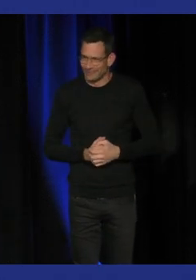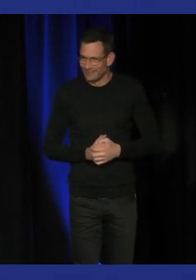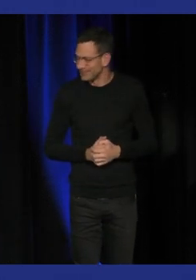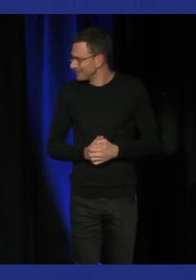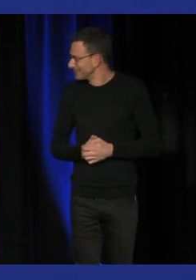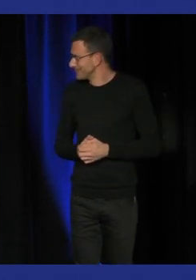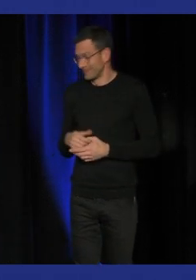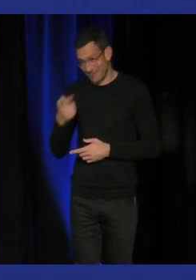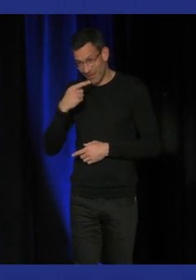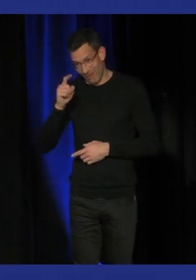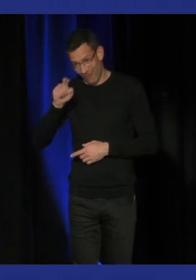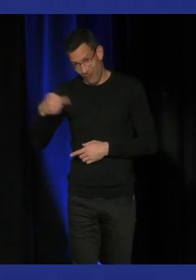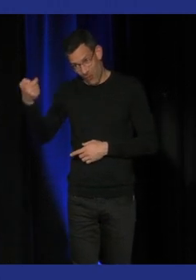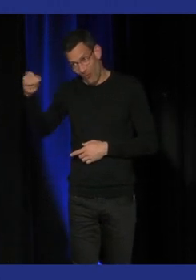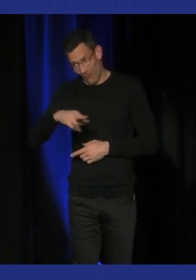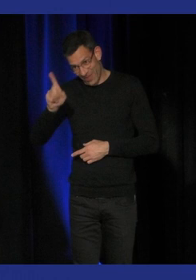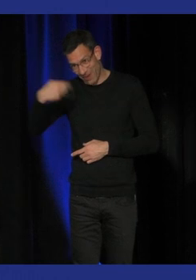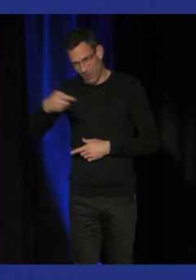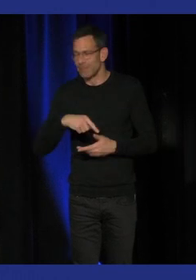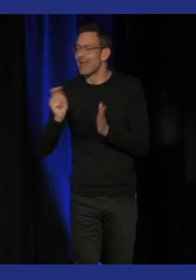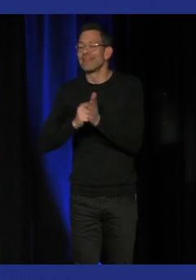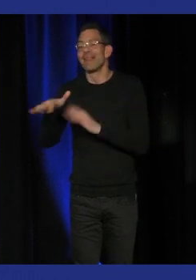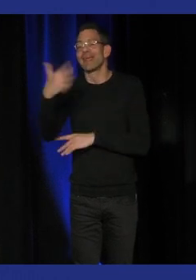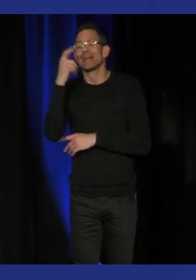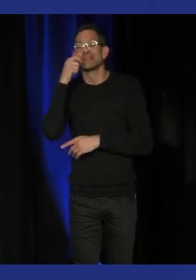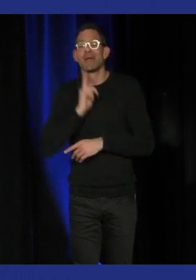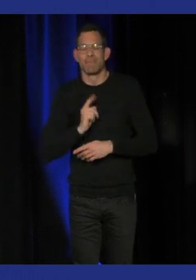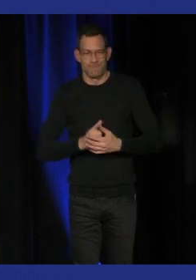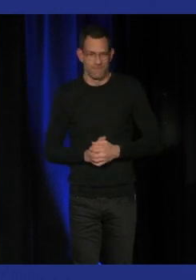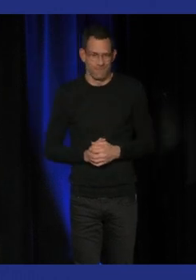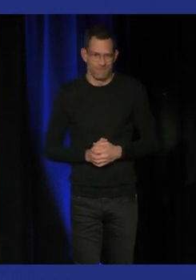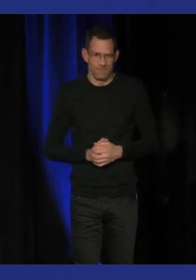Il faut revenir. Ce sera le 15 mai. Bon.